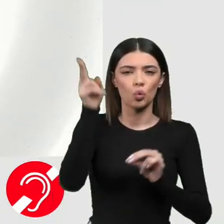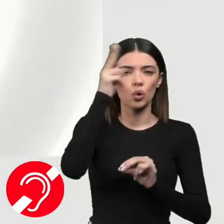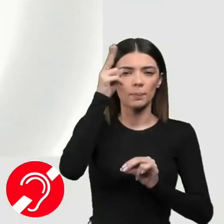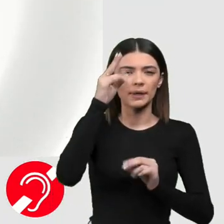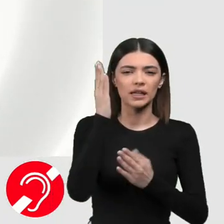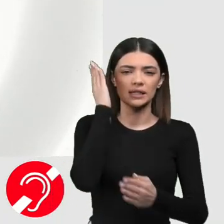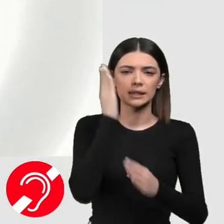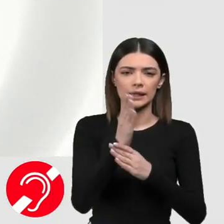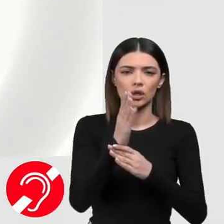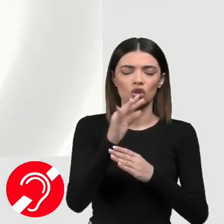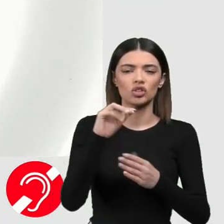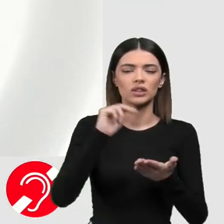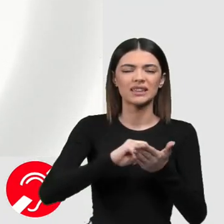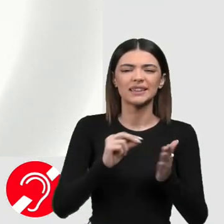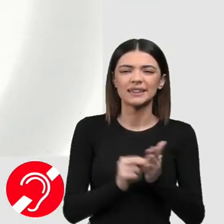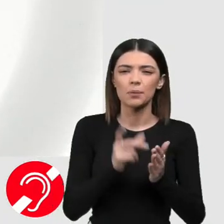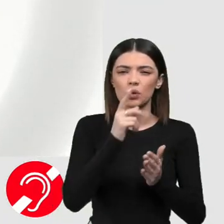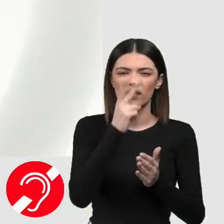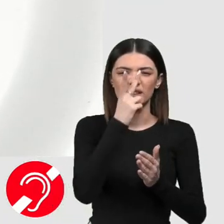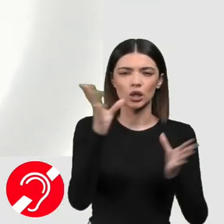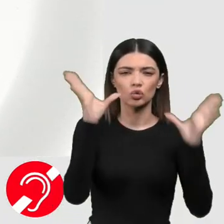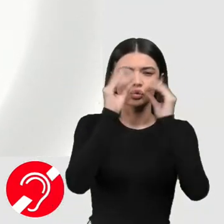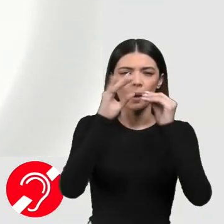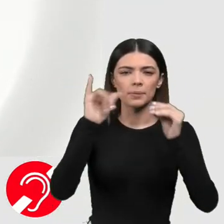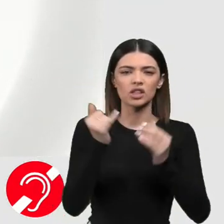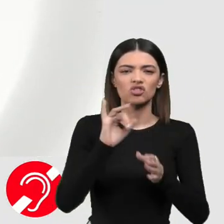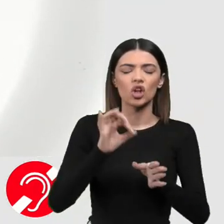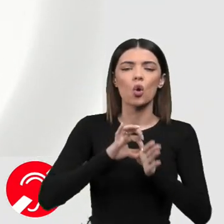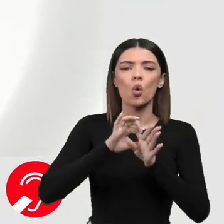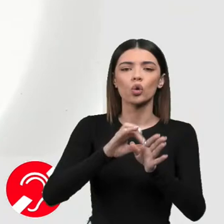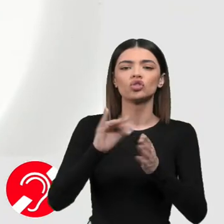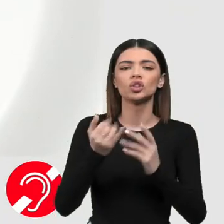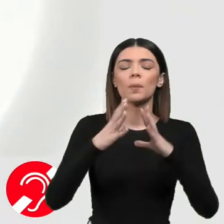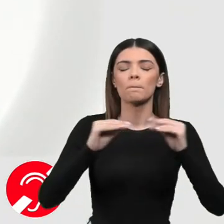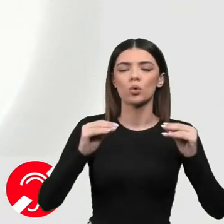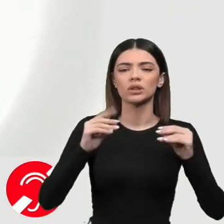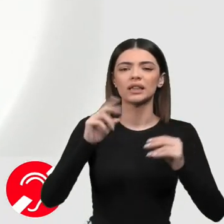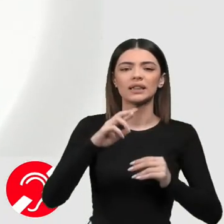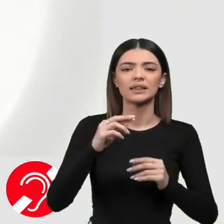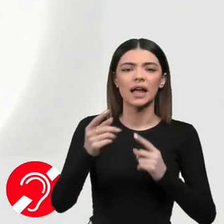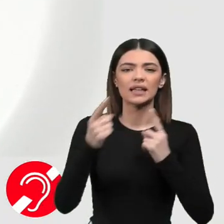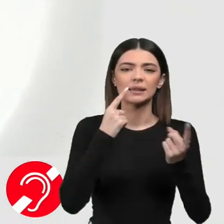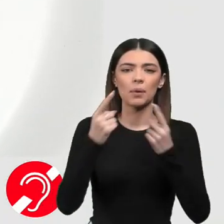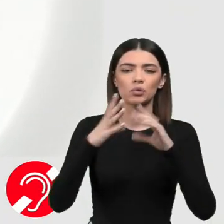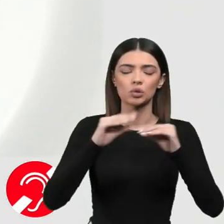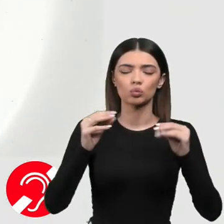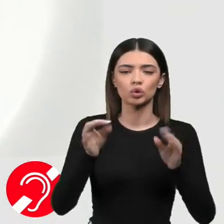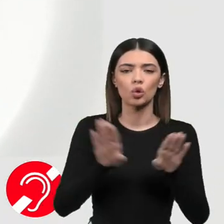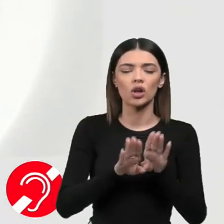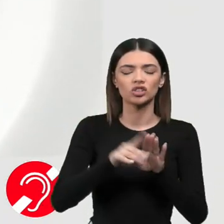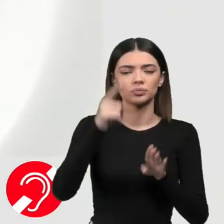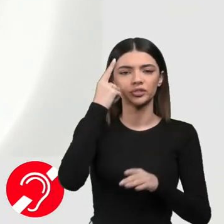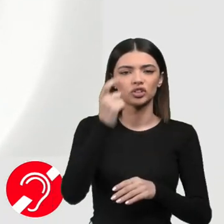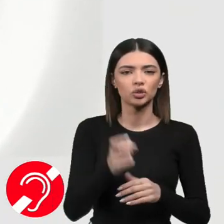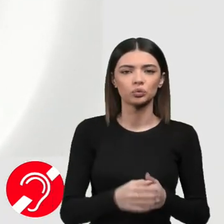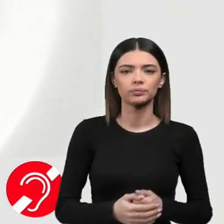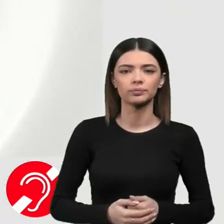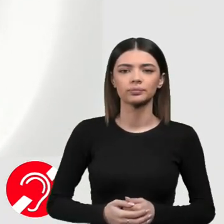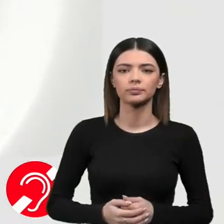identificare și urmărire a țintelor, senzori de vedere pe timp de noapte pentru pilot și dispozitive antirachetă, dar mai multe afli la știu.